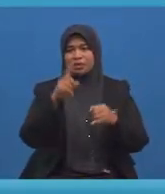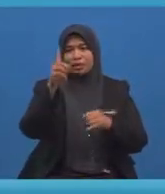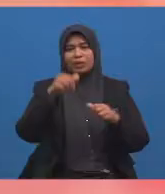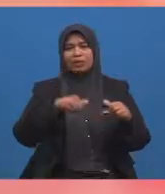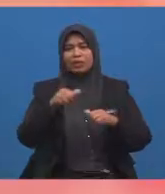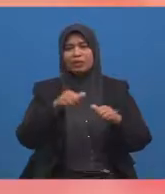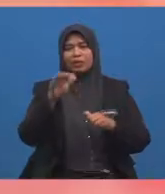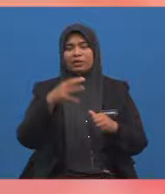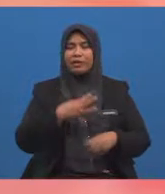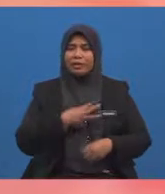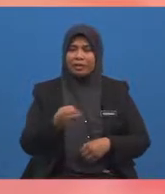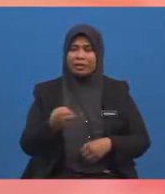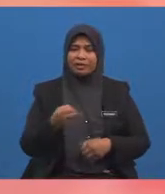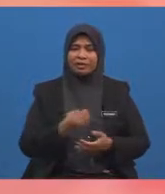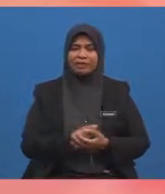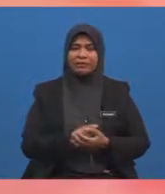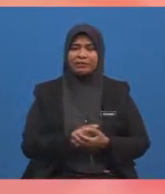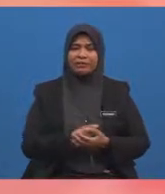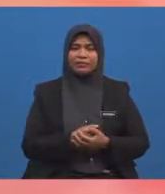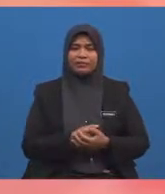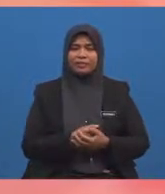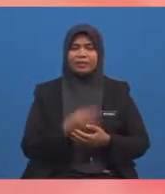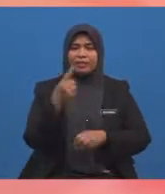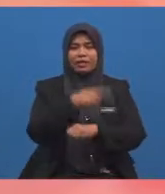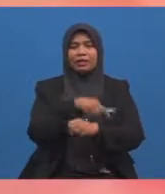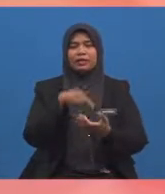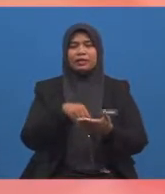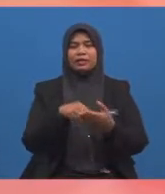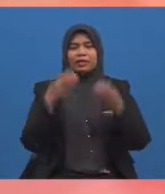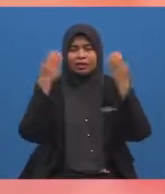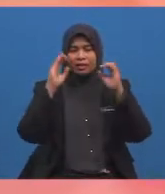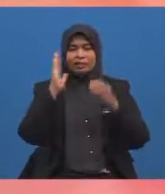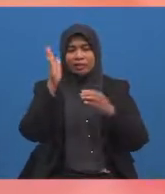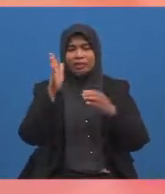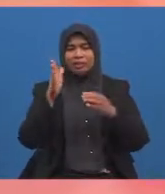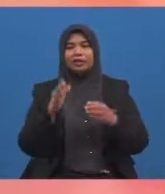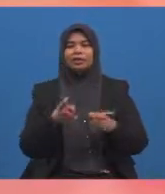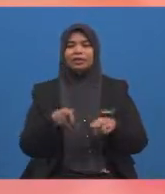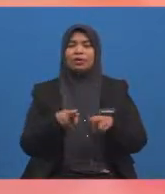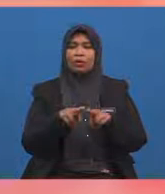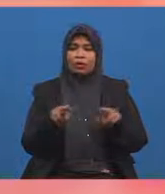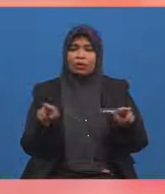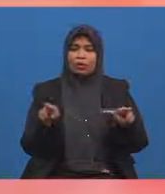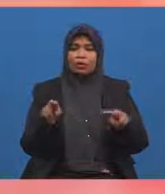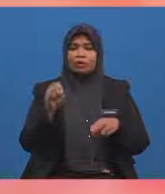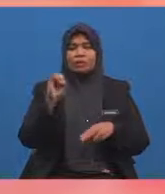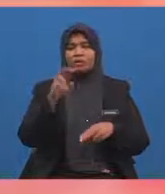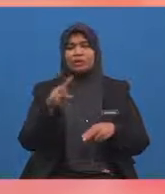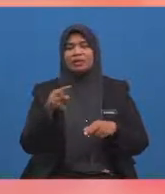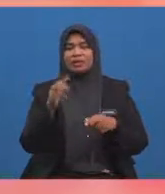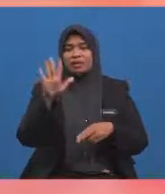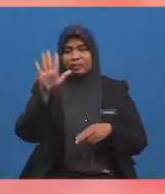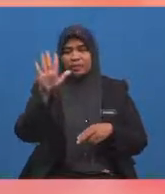aktiviti yang menarik untuk murid-murid. Hari ini, cikgu akan mengukur saiz tapak tangan dan berat